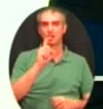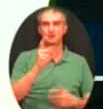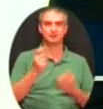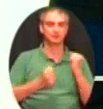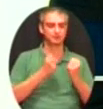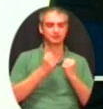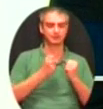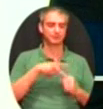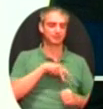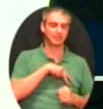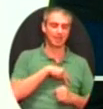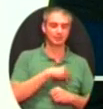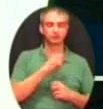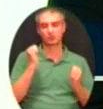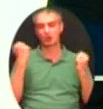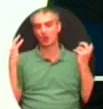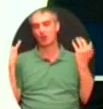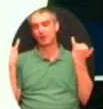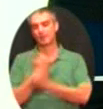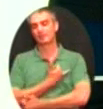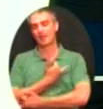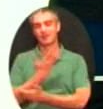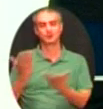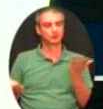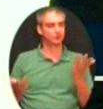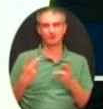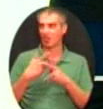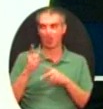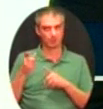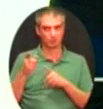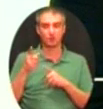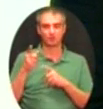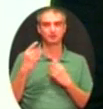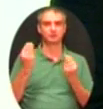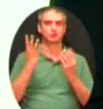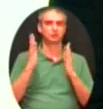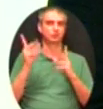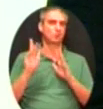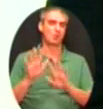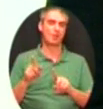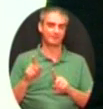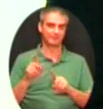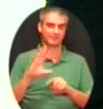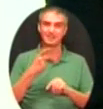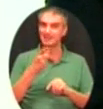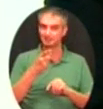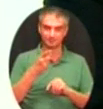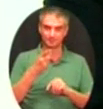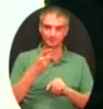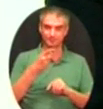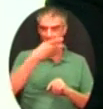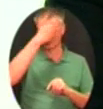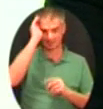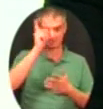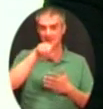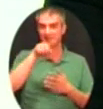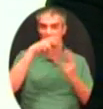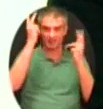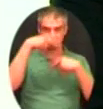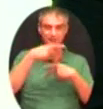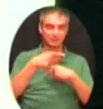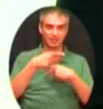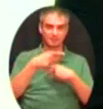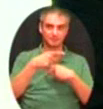בין צלש לתרש, וזה באמת תלוי לא רק בו, וזה דבר שהוא מאוד מאוד לא אוהב. האם טראמפ יבטל את ההסכם